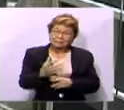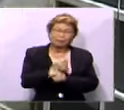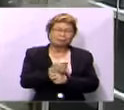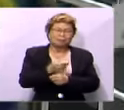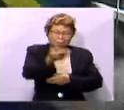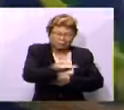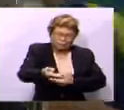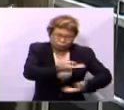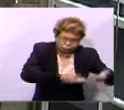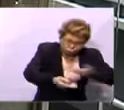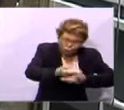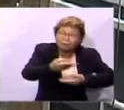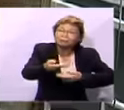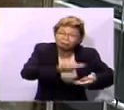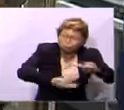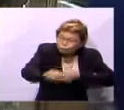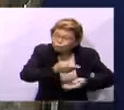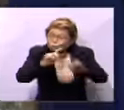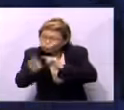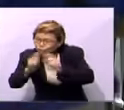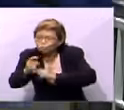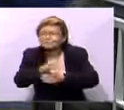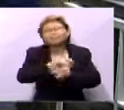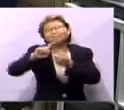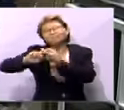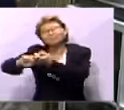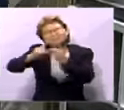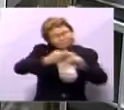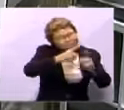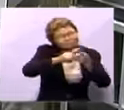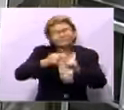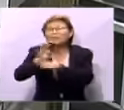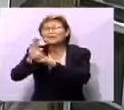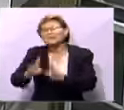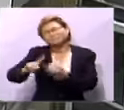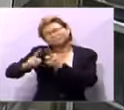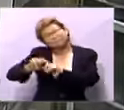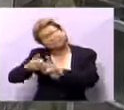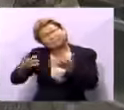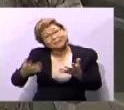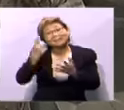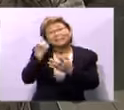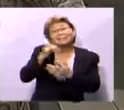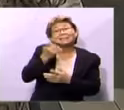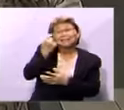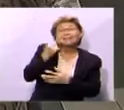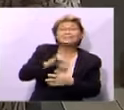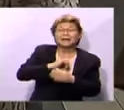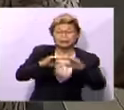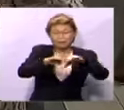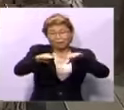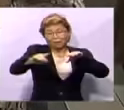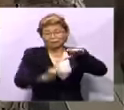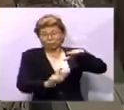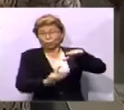bertukar barangan sesama mereka, malah menjalin persahabatan dan rakan niaga. Ya, jika tadi saya berada di aras satu